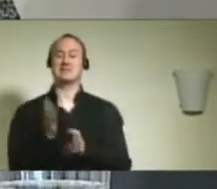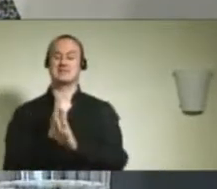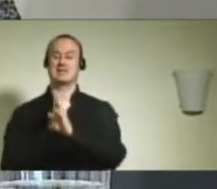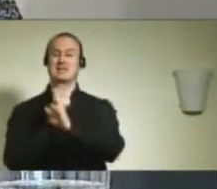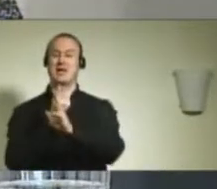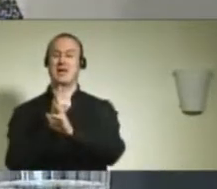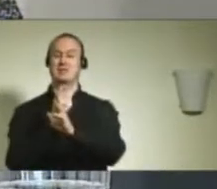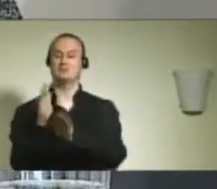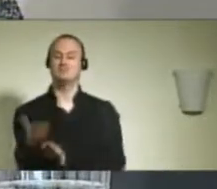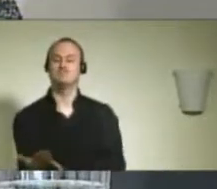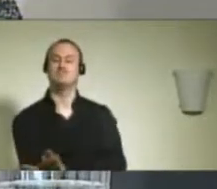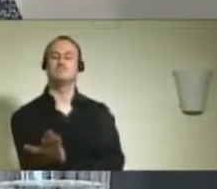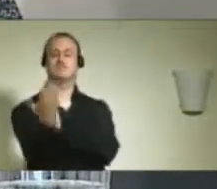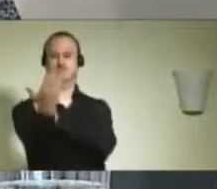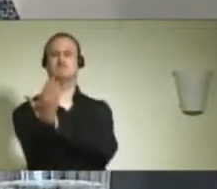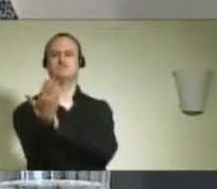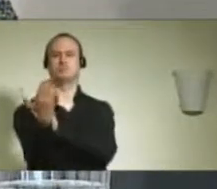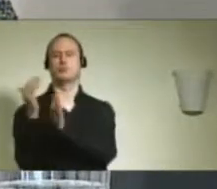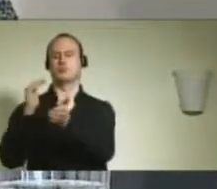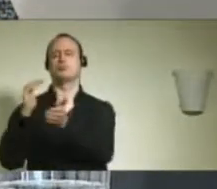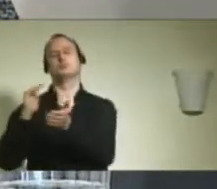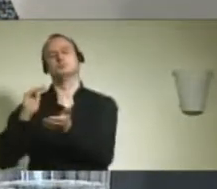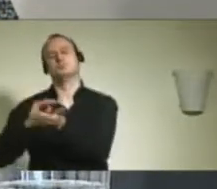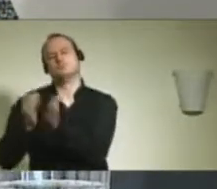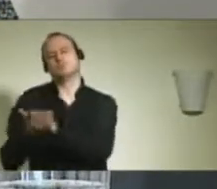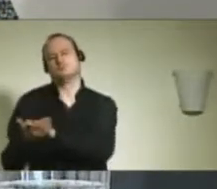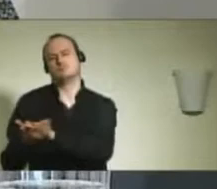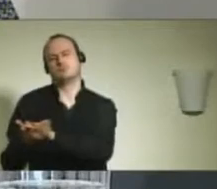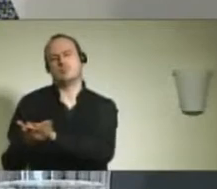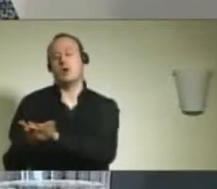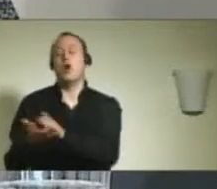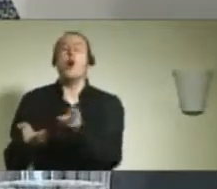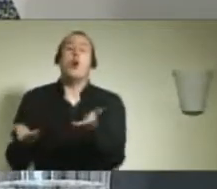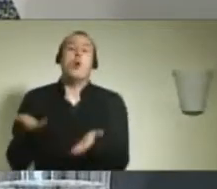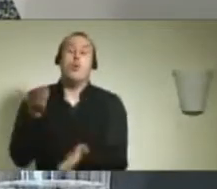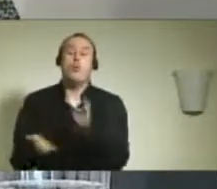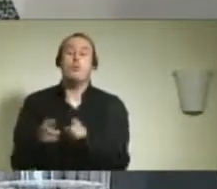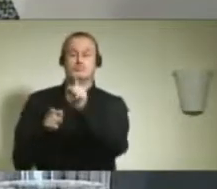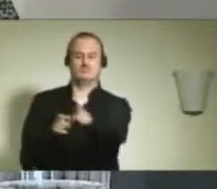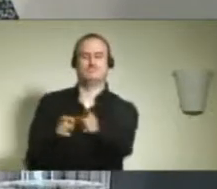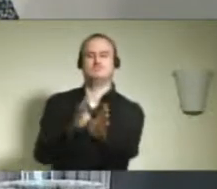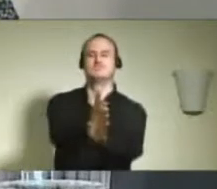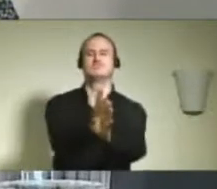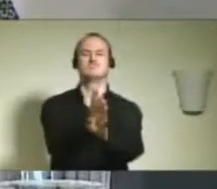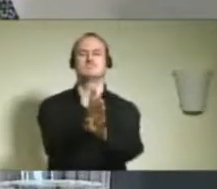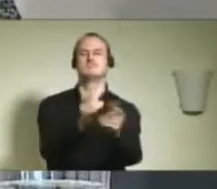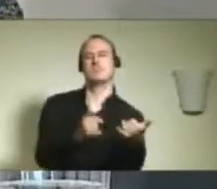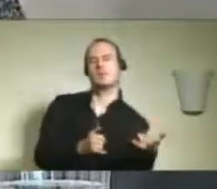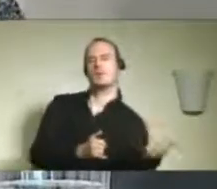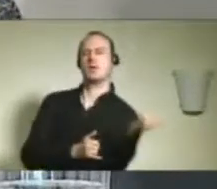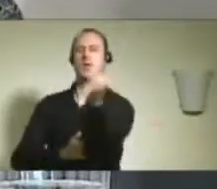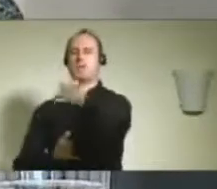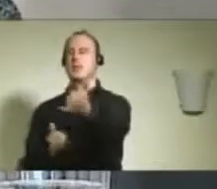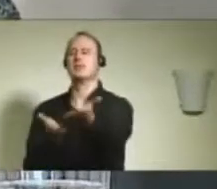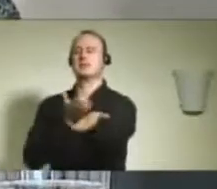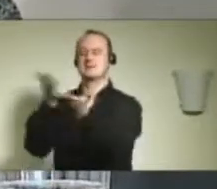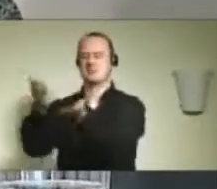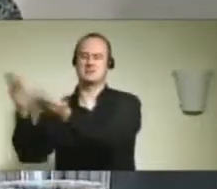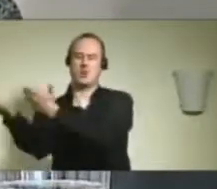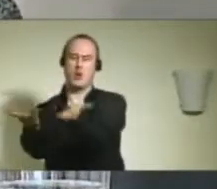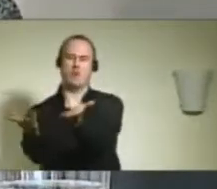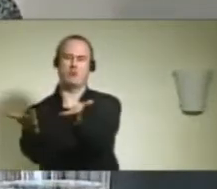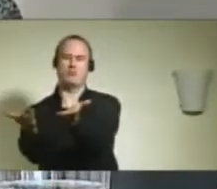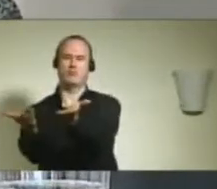plateformes téléphoniques où, par appel téléphonique, ils traitent ces clients-là. Mais nos conseillers spécialisés traitent aussi ces clients-là